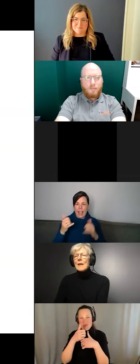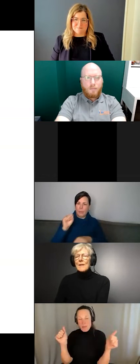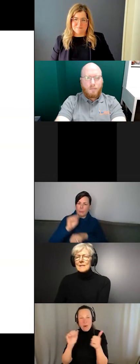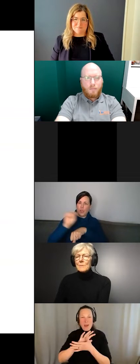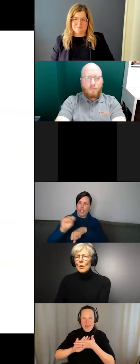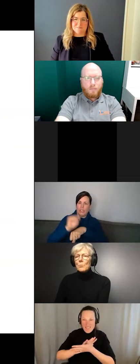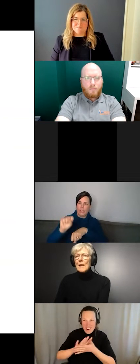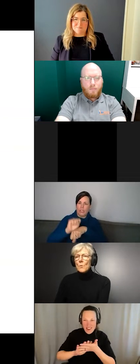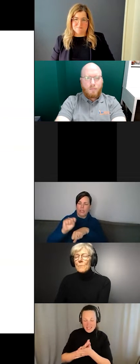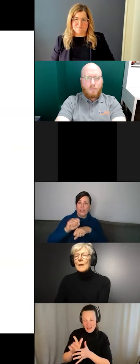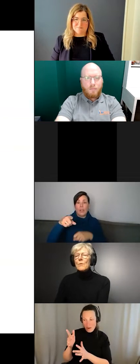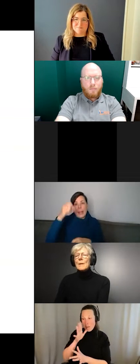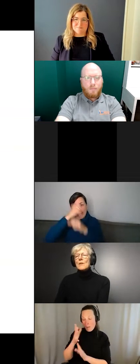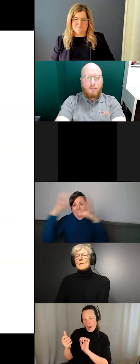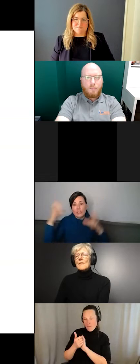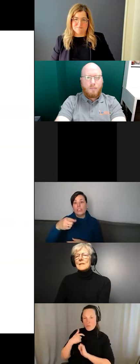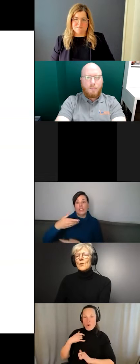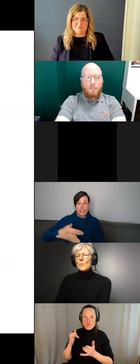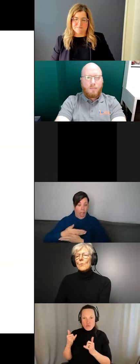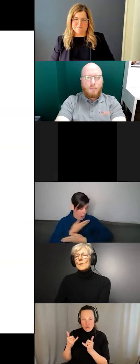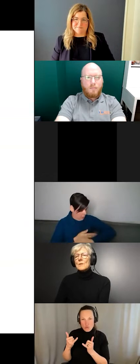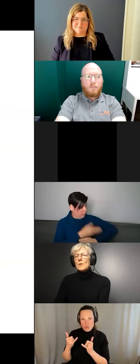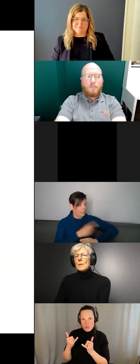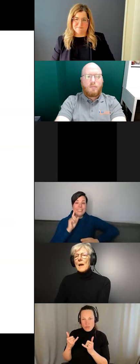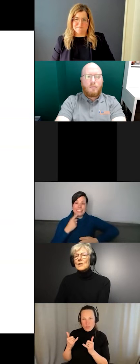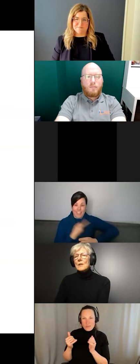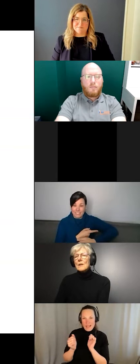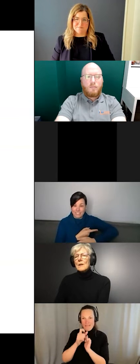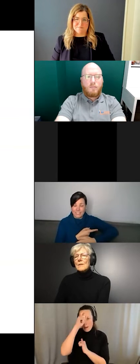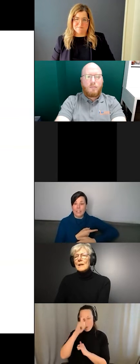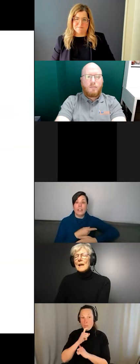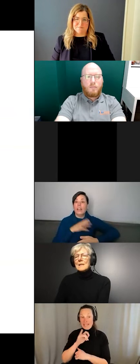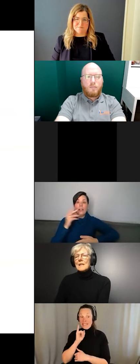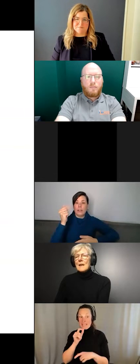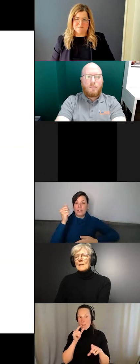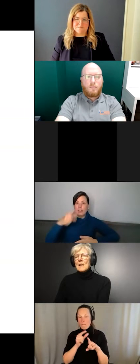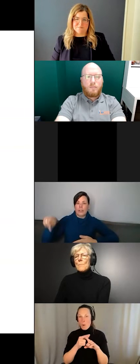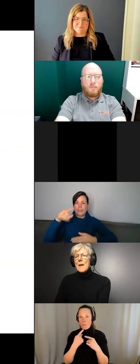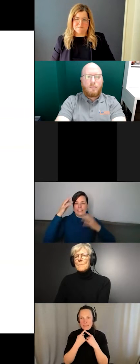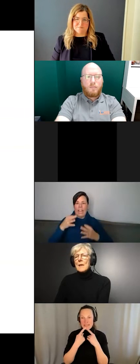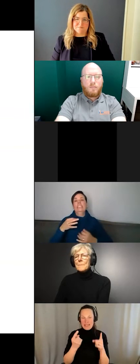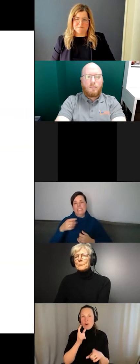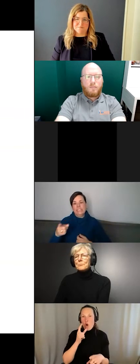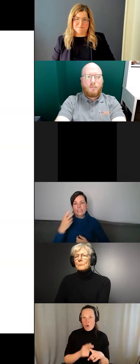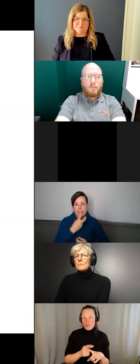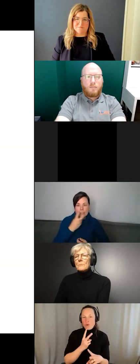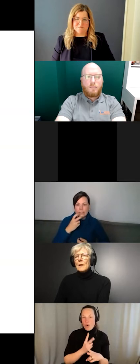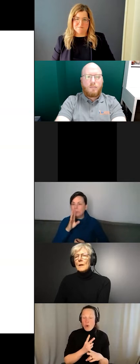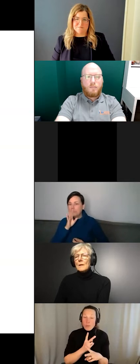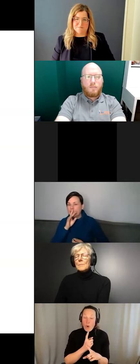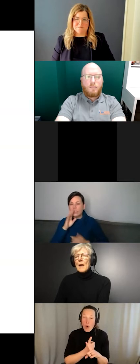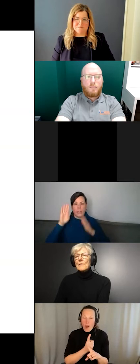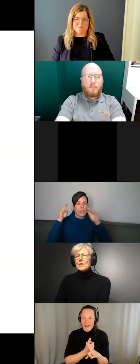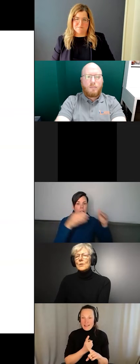importe c'était quoi le mot, et laver la vaisselle. Et donc, elle jouait avec moi. Elle jouait avec moi, avec mes poupées, si je disais le bon mot. Donc,